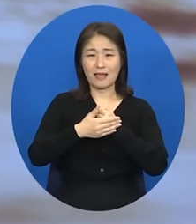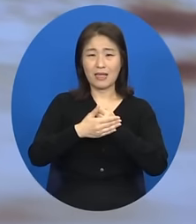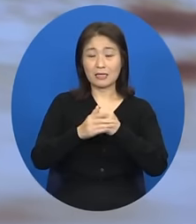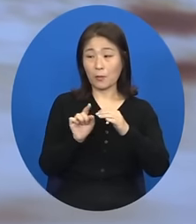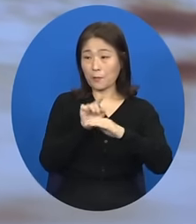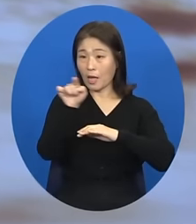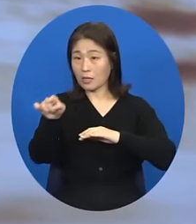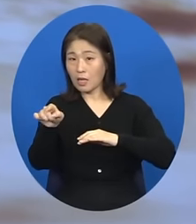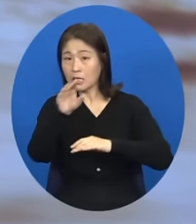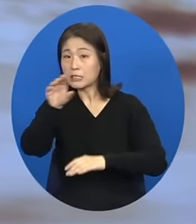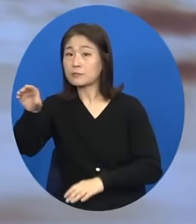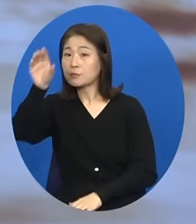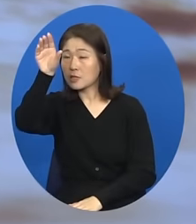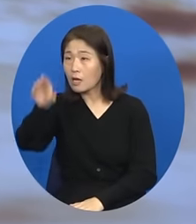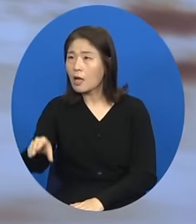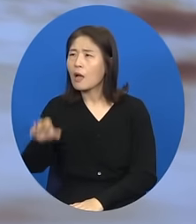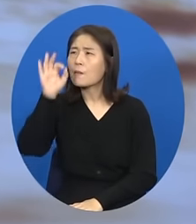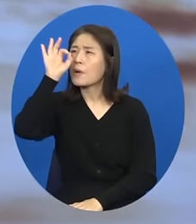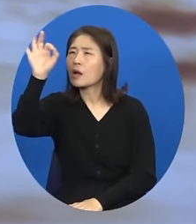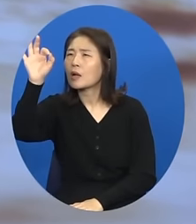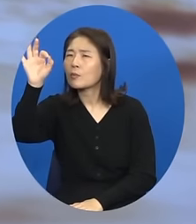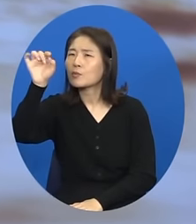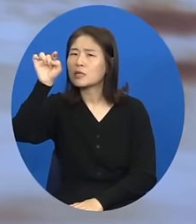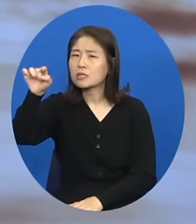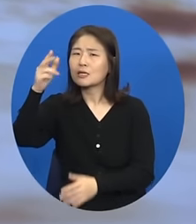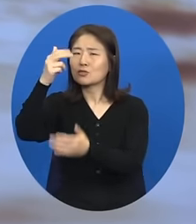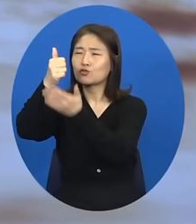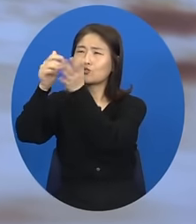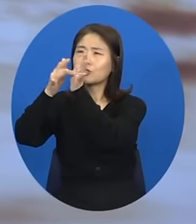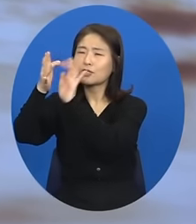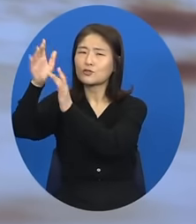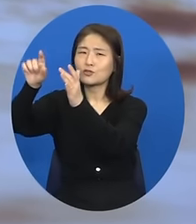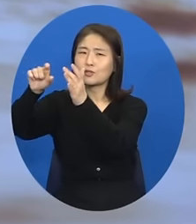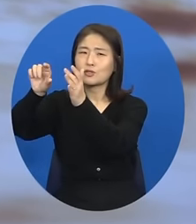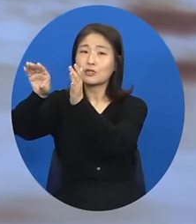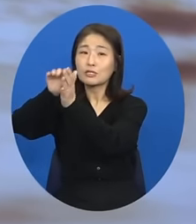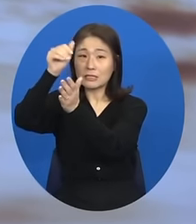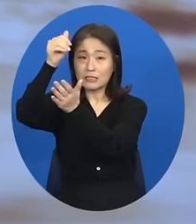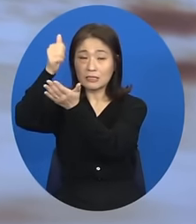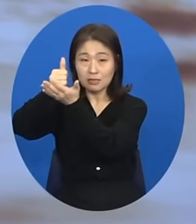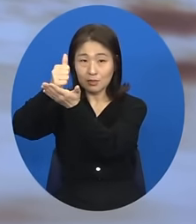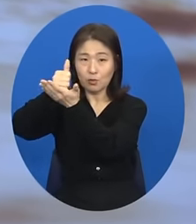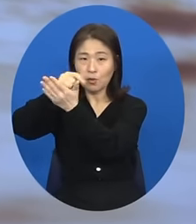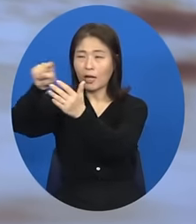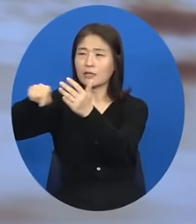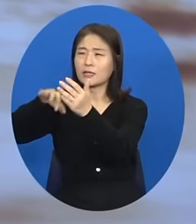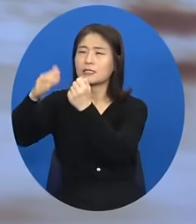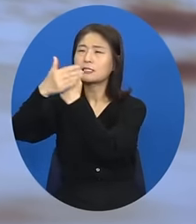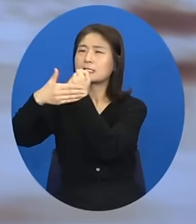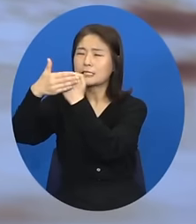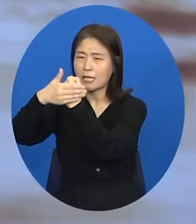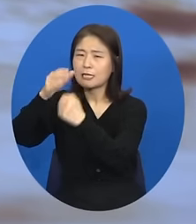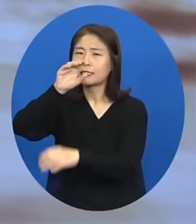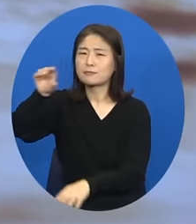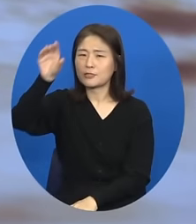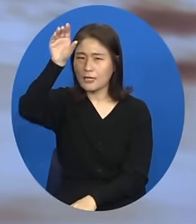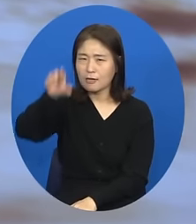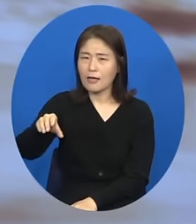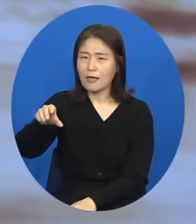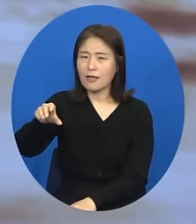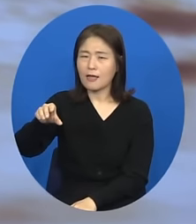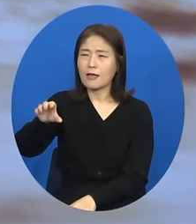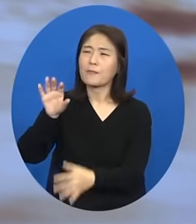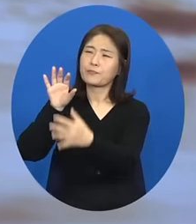되는데, 그것이 바로 주 예수 그리스도 안에 있는 진정한 은혜의 십자가입니다. 고난